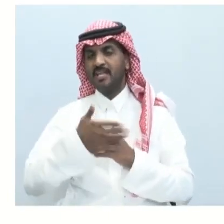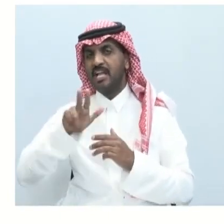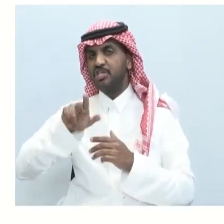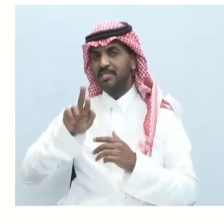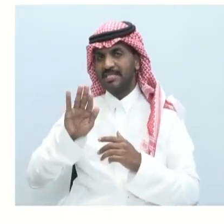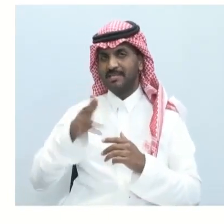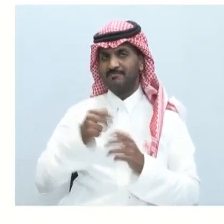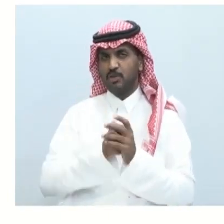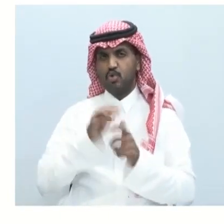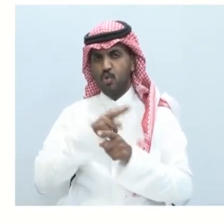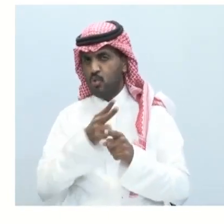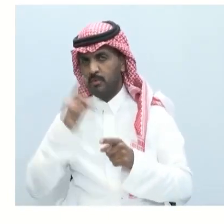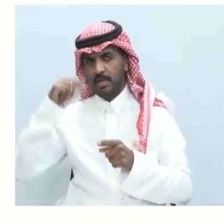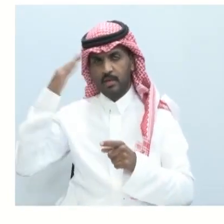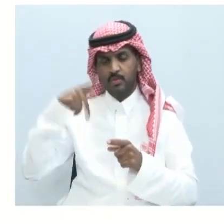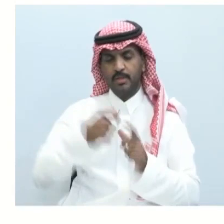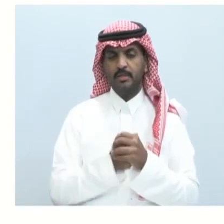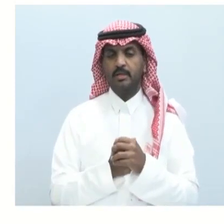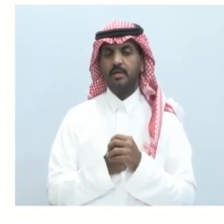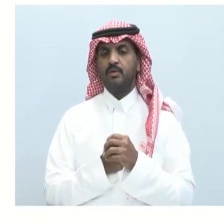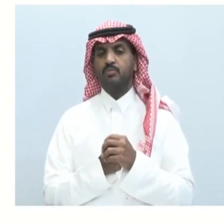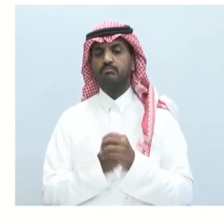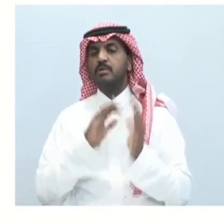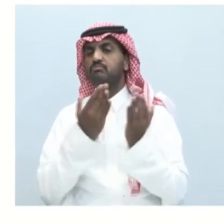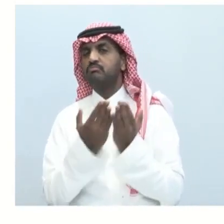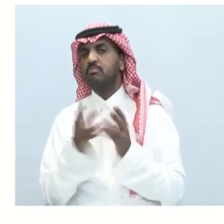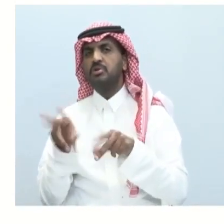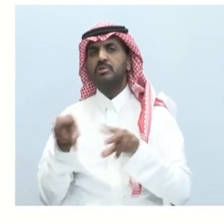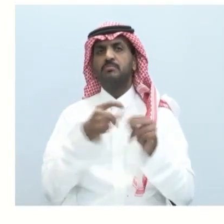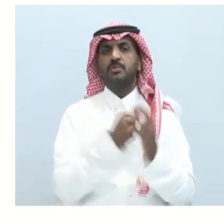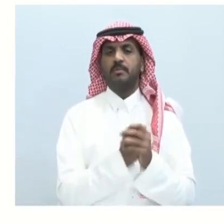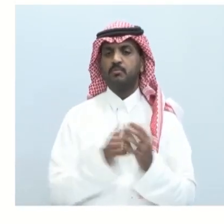وتتكون من اجناس متشابهه متقاربه